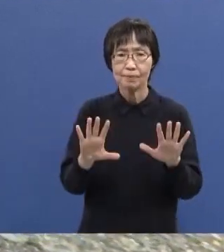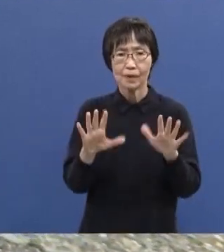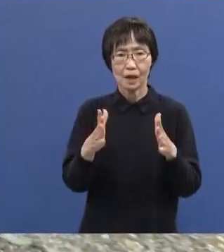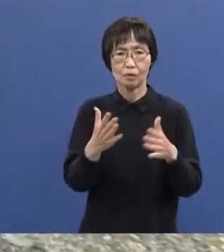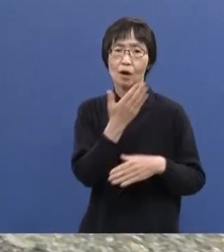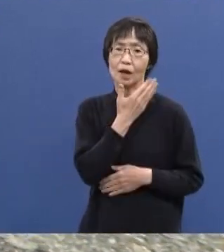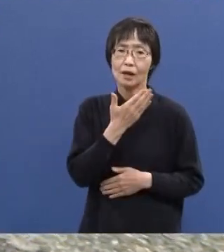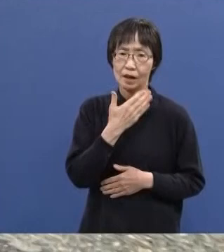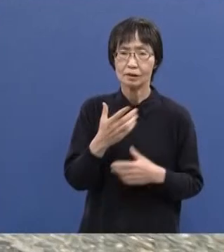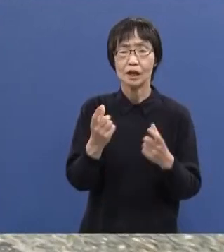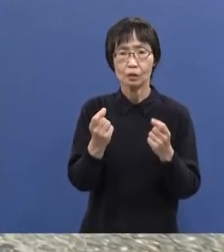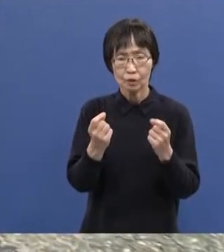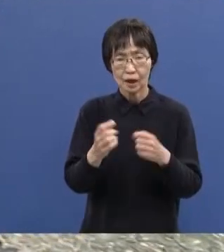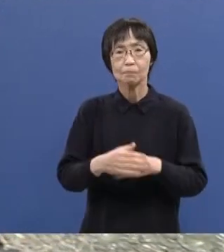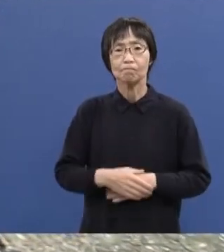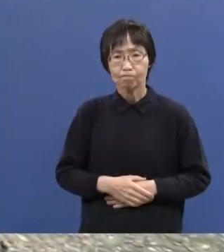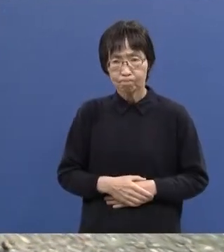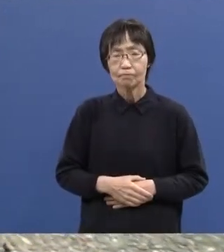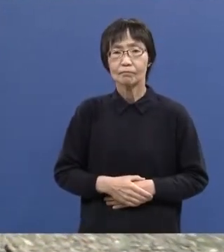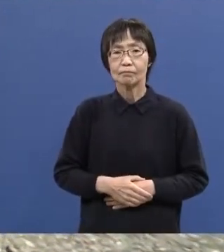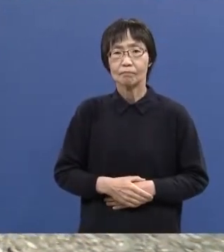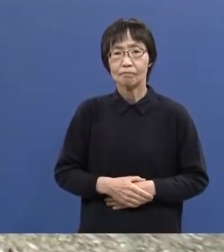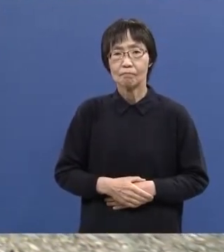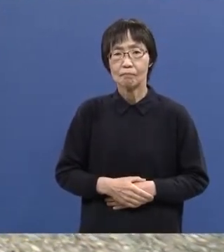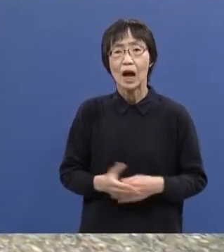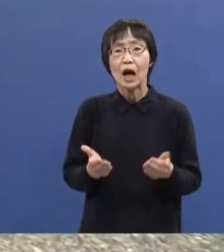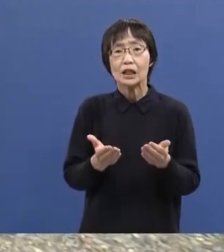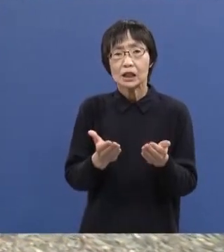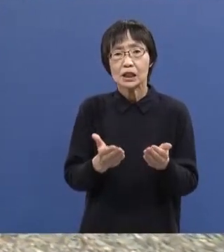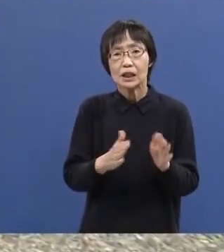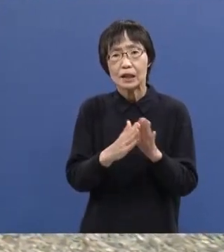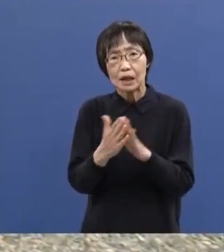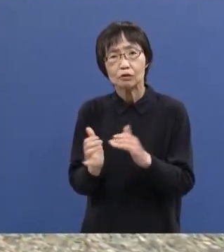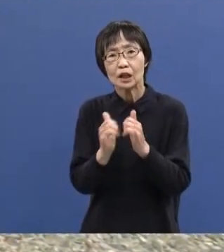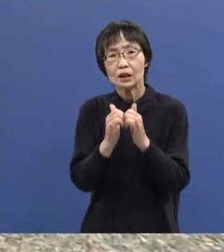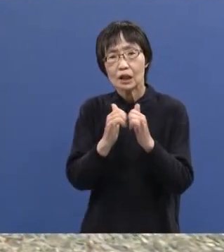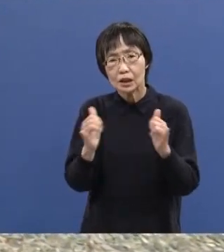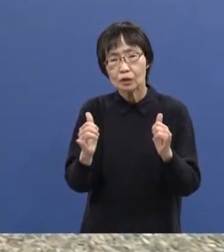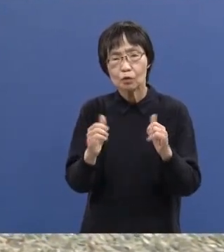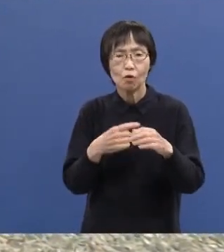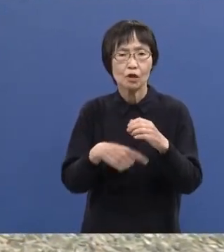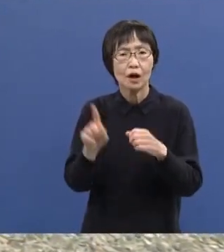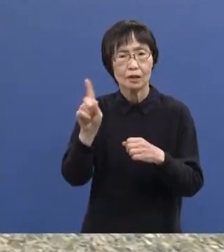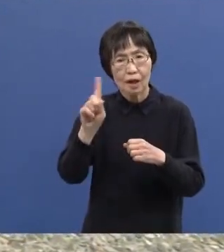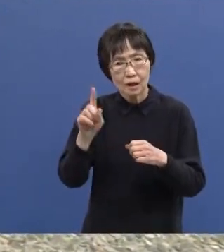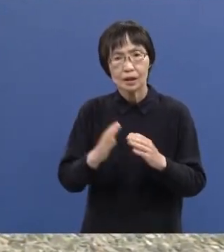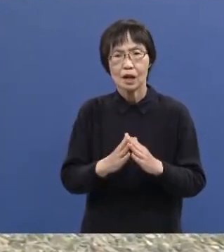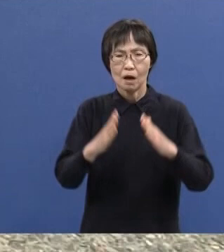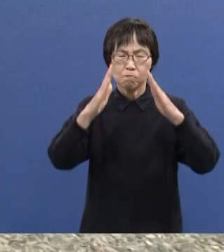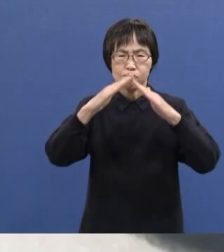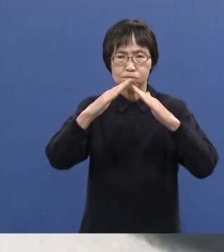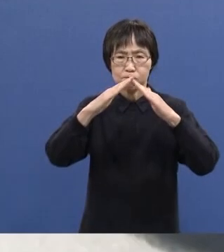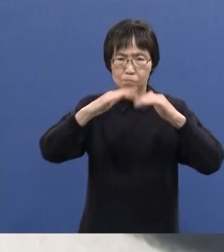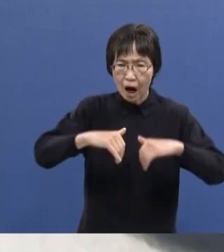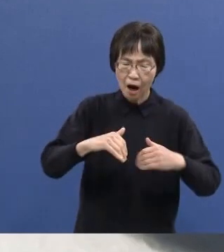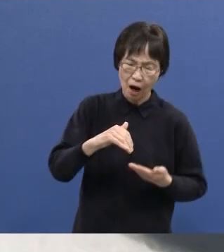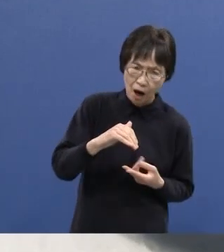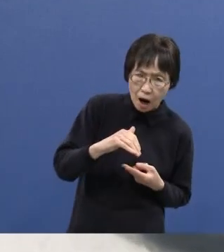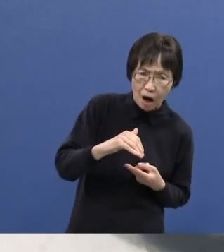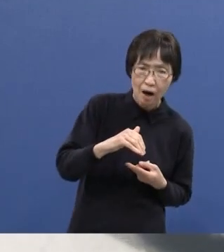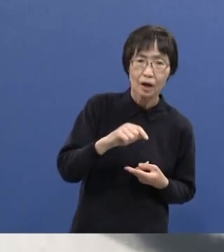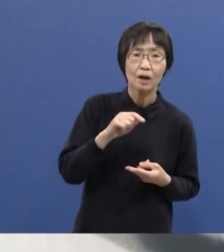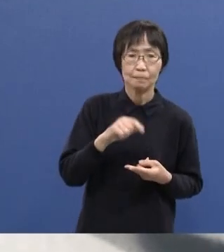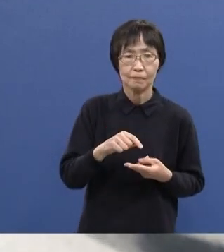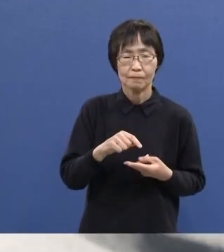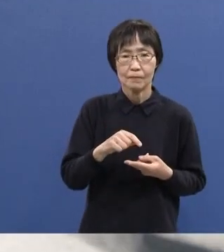ね。 はい、地震による死因の多くは家屋の倒壊等による圧迫死で、その後の復